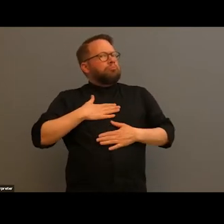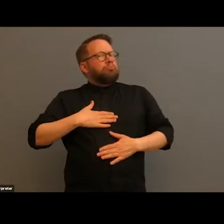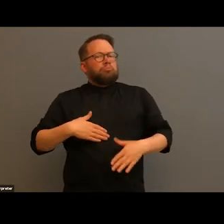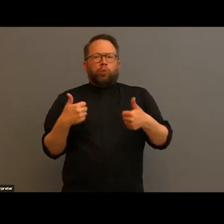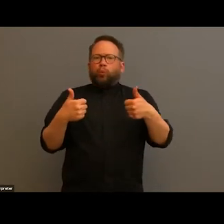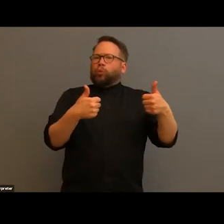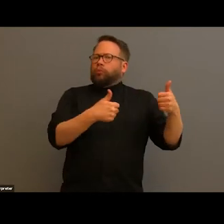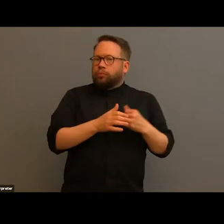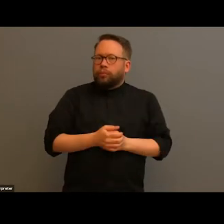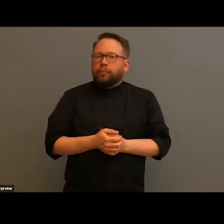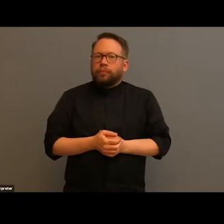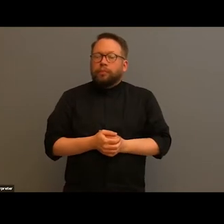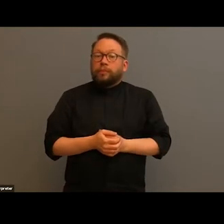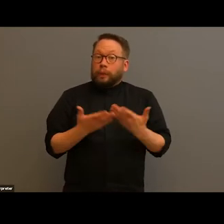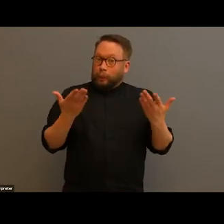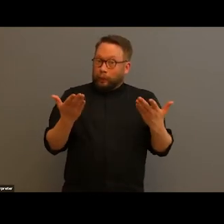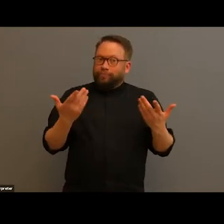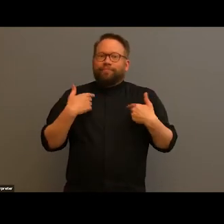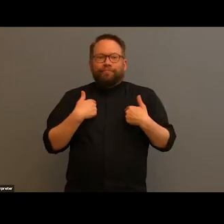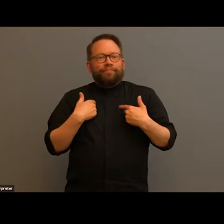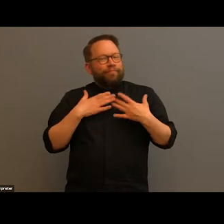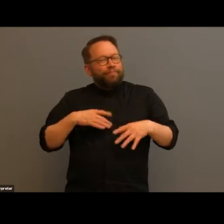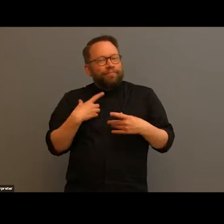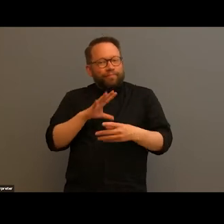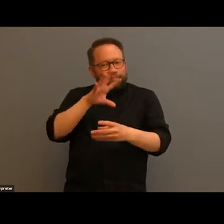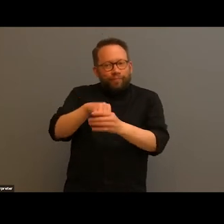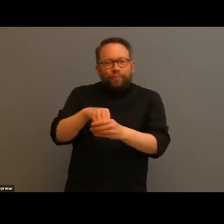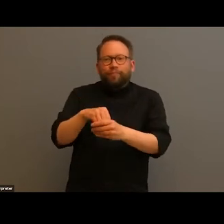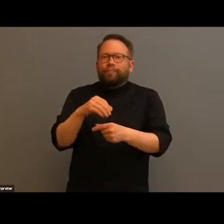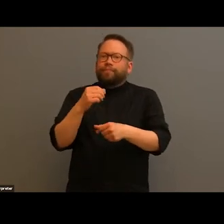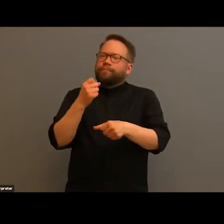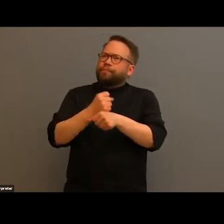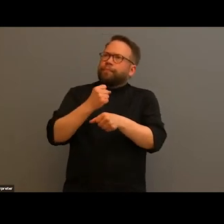vilja vara liksom industri och vara där i några år.